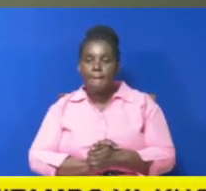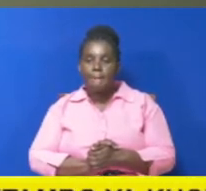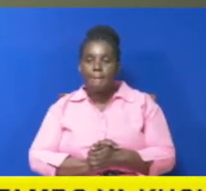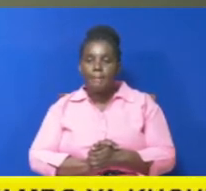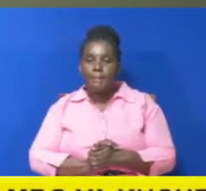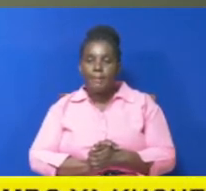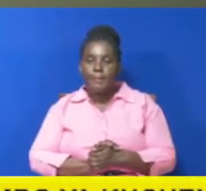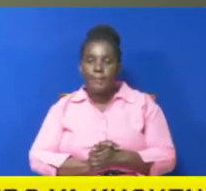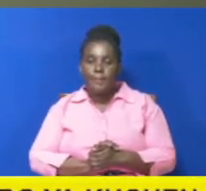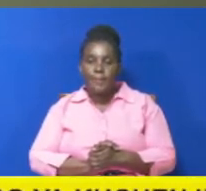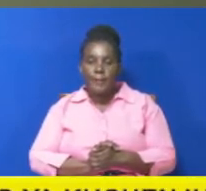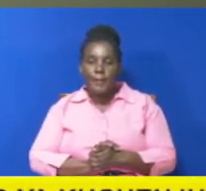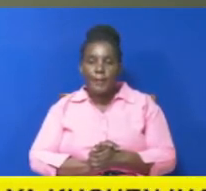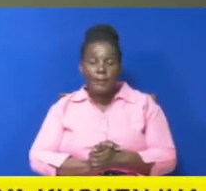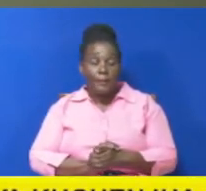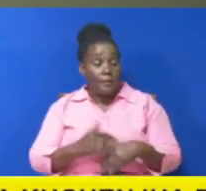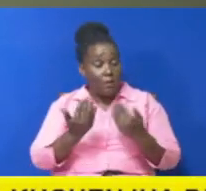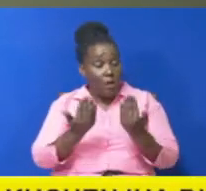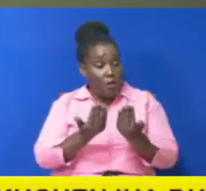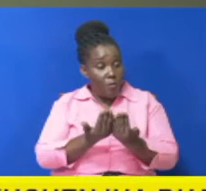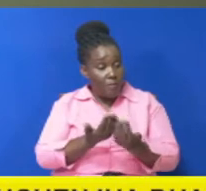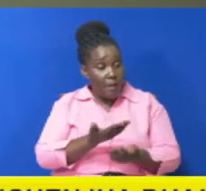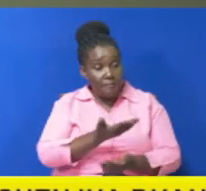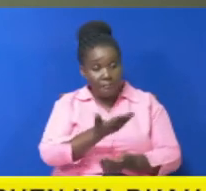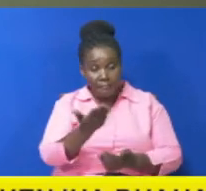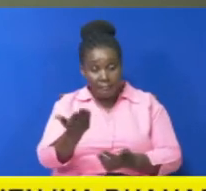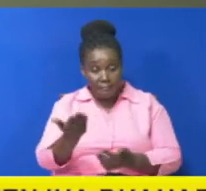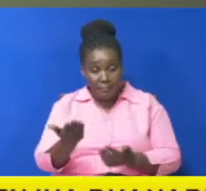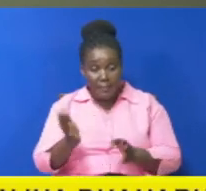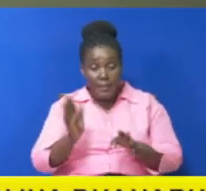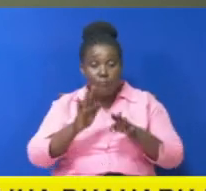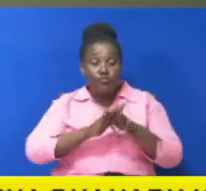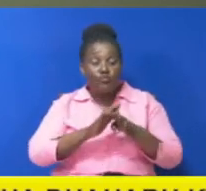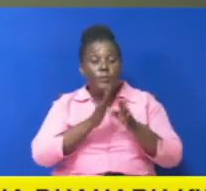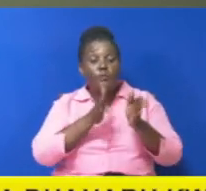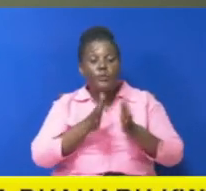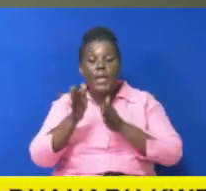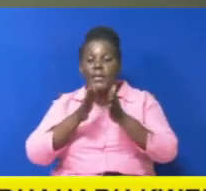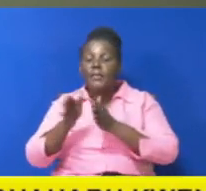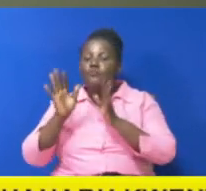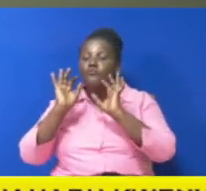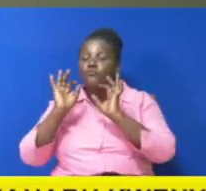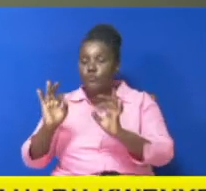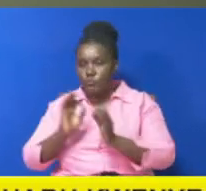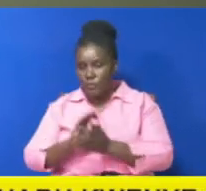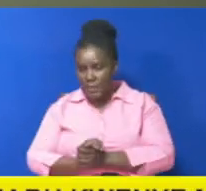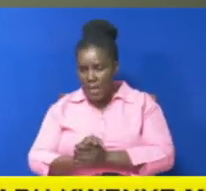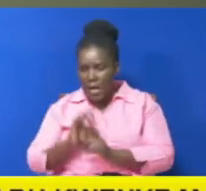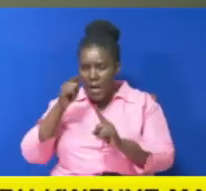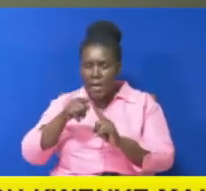Ningeomba utaratibu mzuri kauweka ambao utawezesha kila